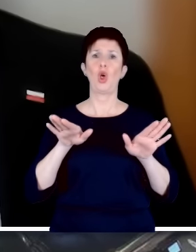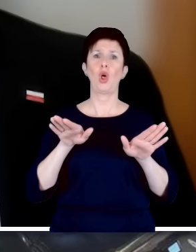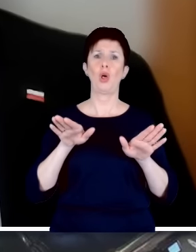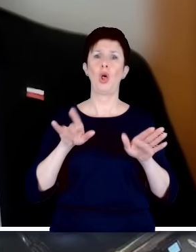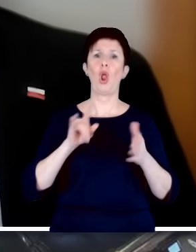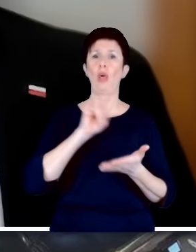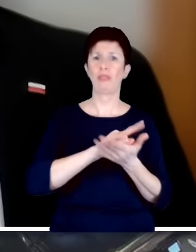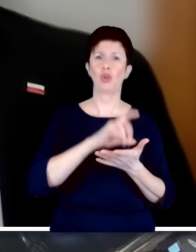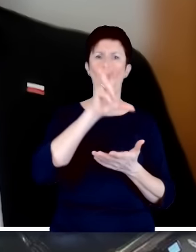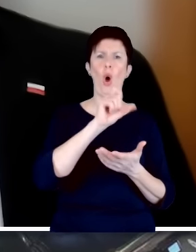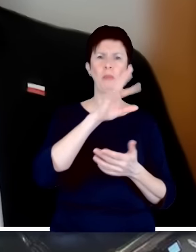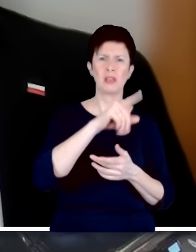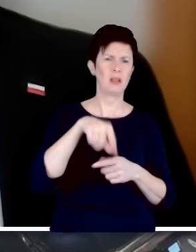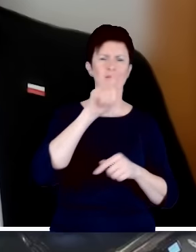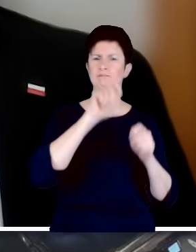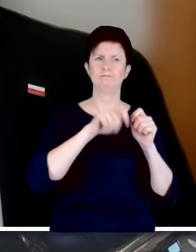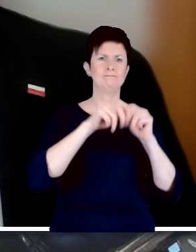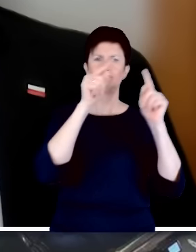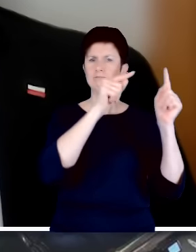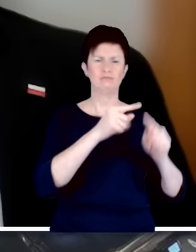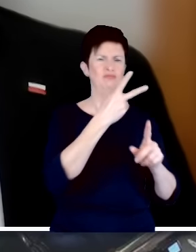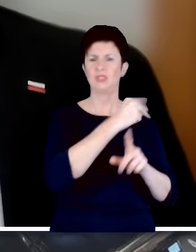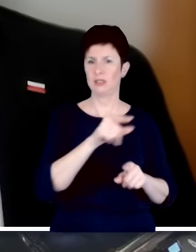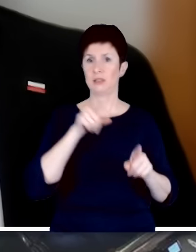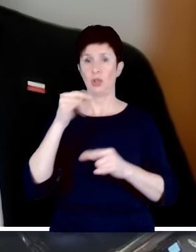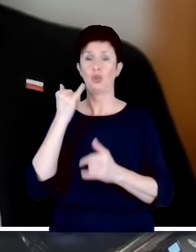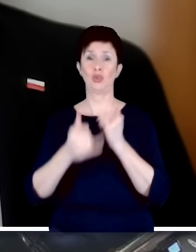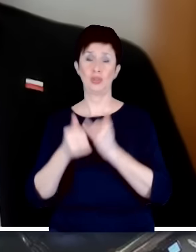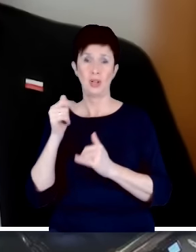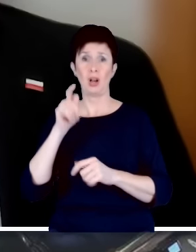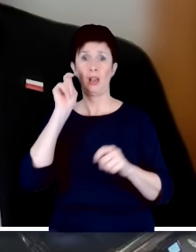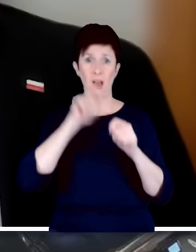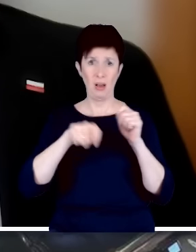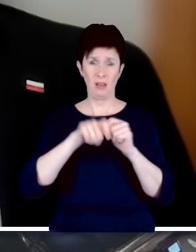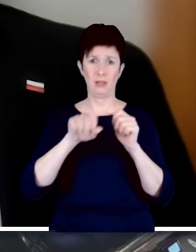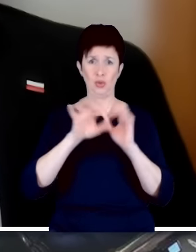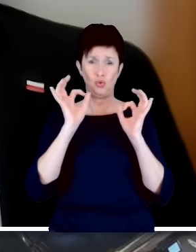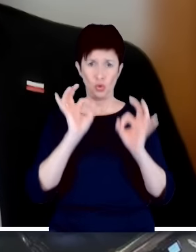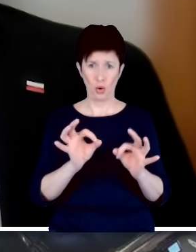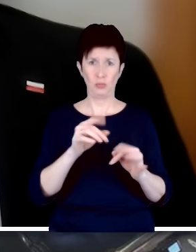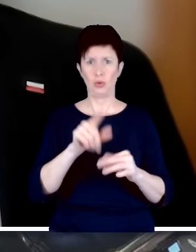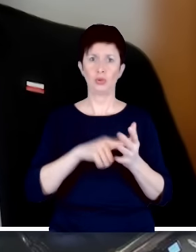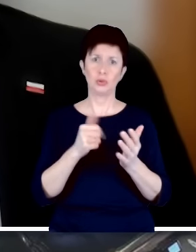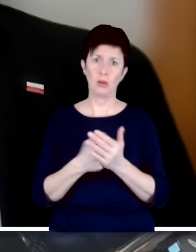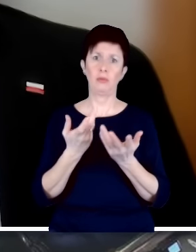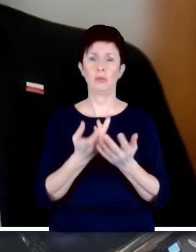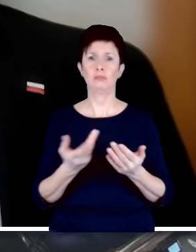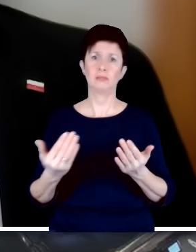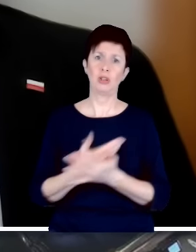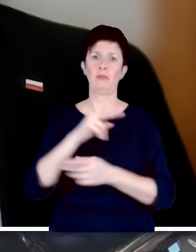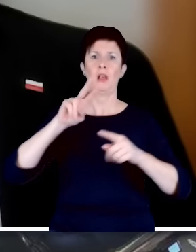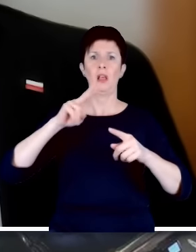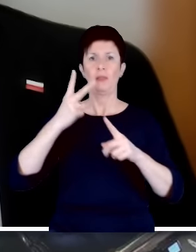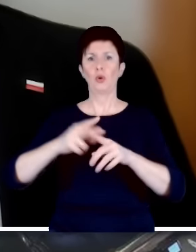jeżeli audyt będzie przeprowadzony rzetelnie i fachowo, no to powstanie 26 opracowanie, które potwierdza tę samą